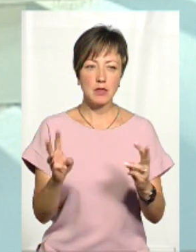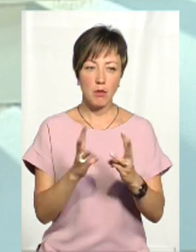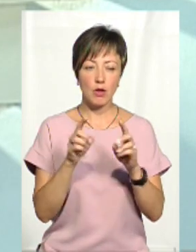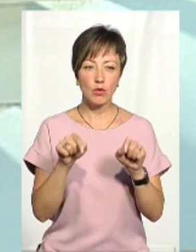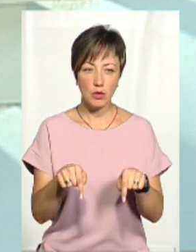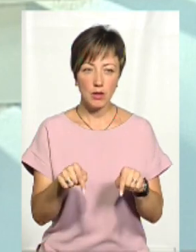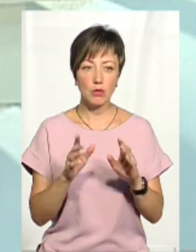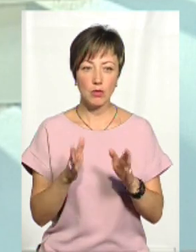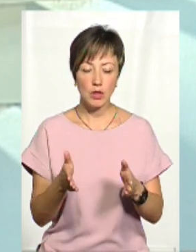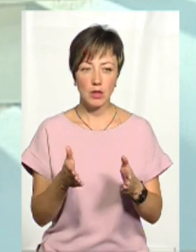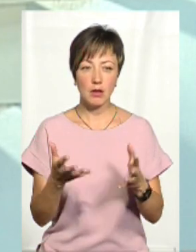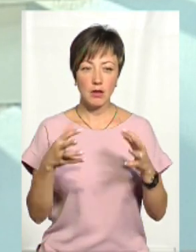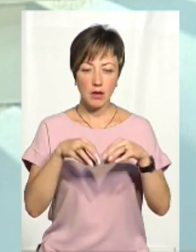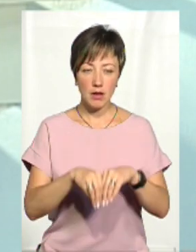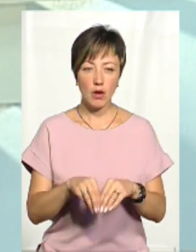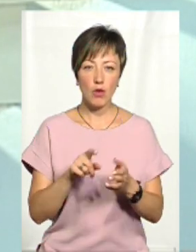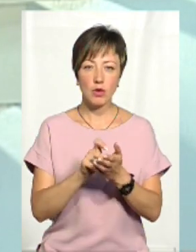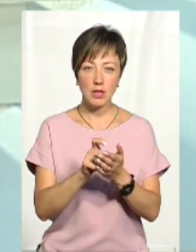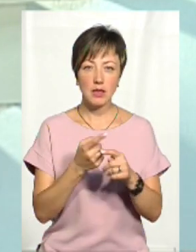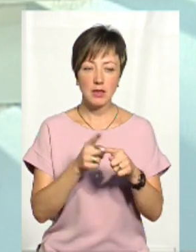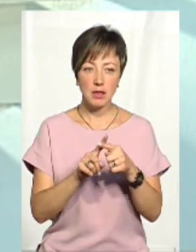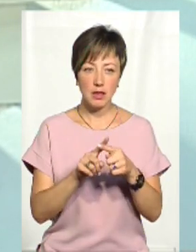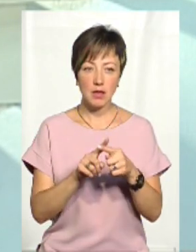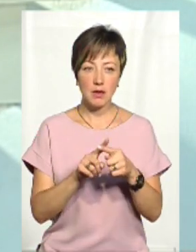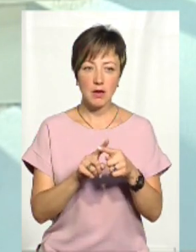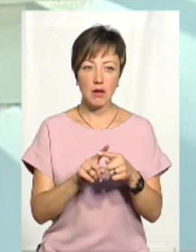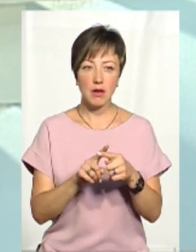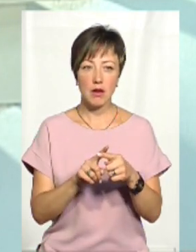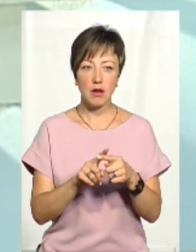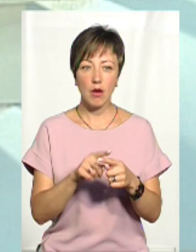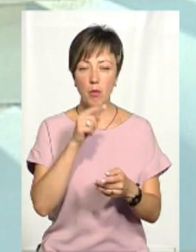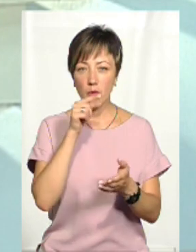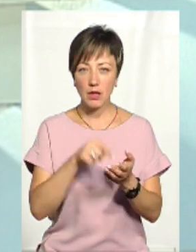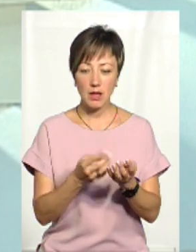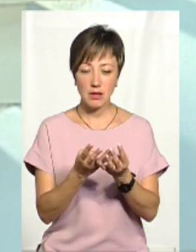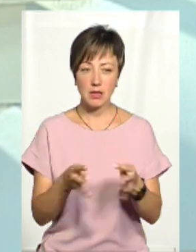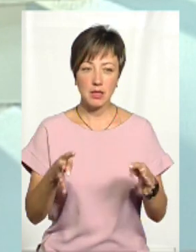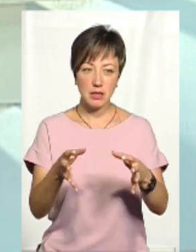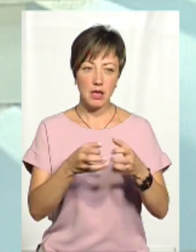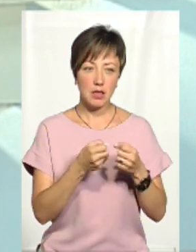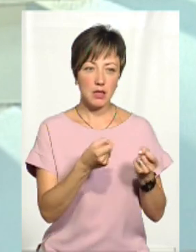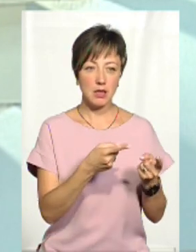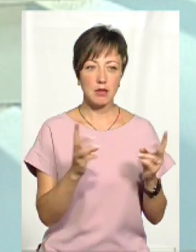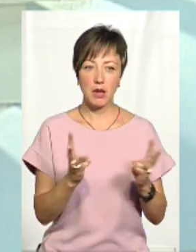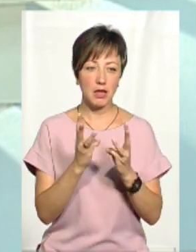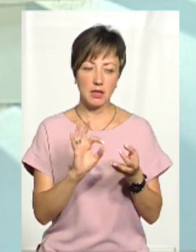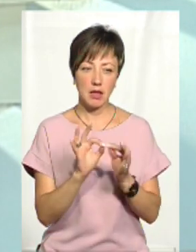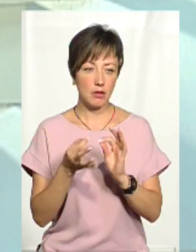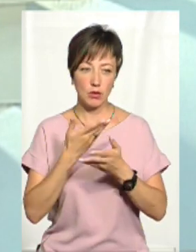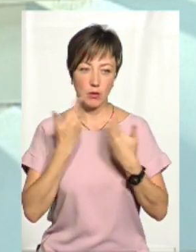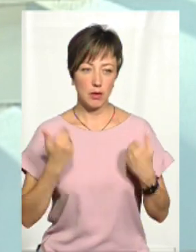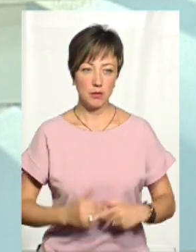туди буде йти гусінь на заляльковування в ґрунт, вона буде попадати в ті ловчі пояси, зняти його і спалити, це не складає